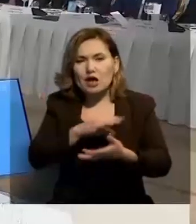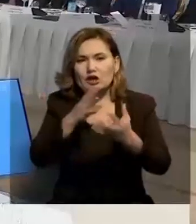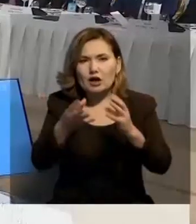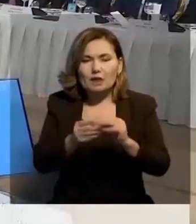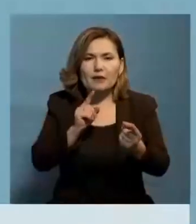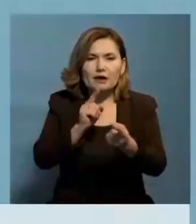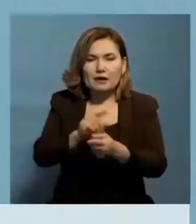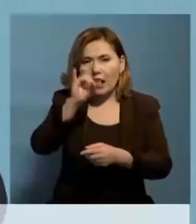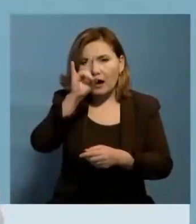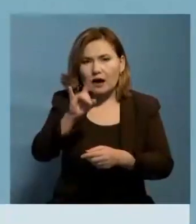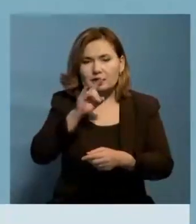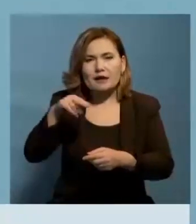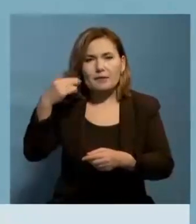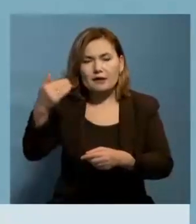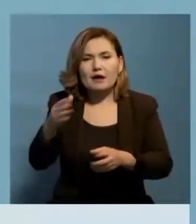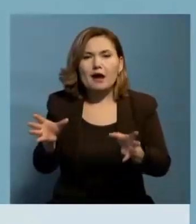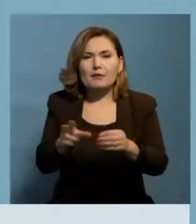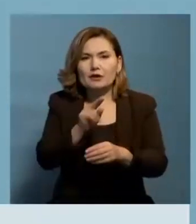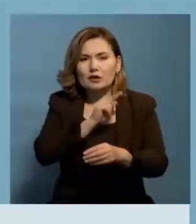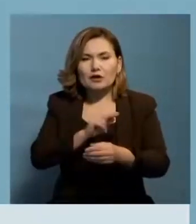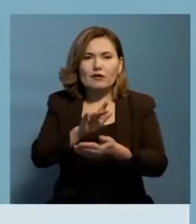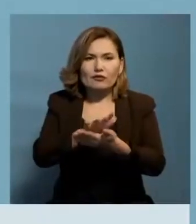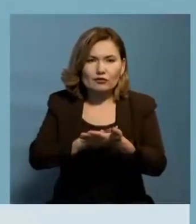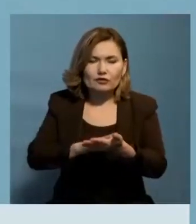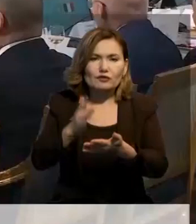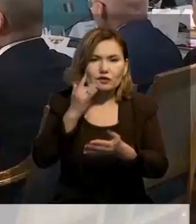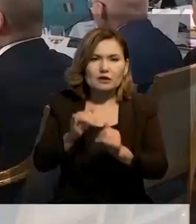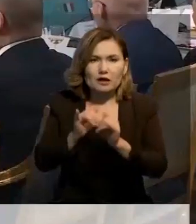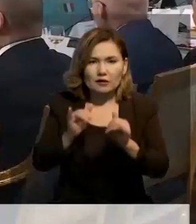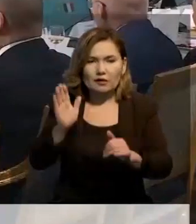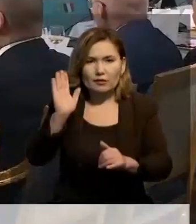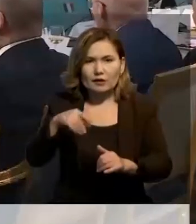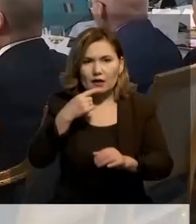кездесуде қазақ басшысы серіктестіктің аясын кеңейте береміз деді.